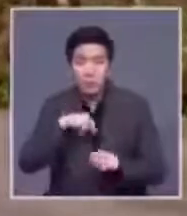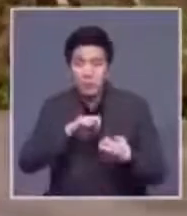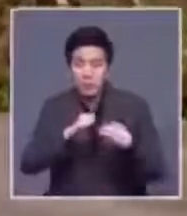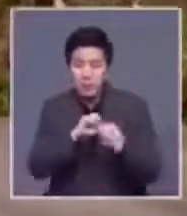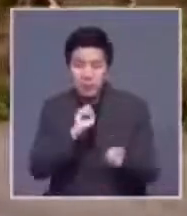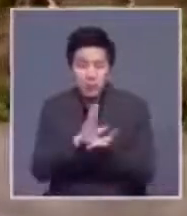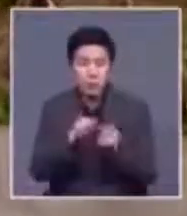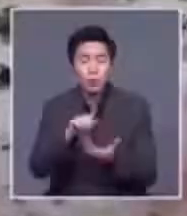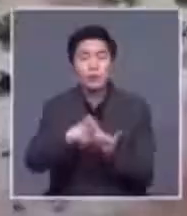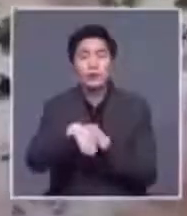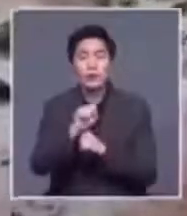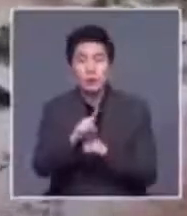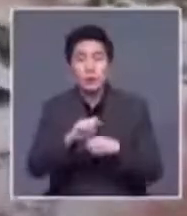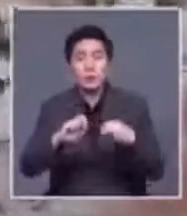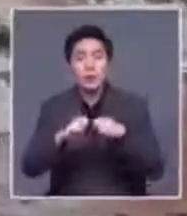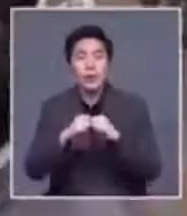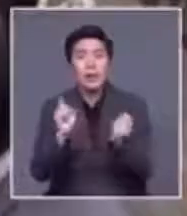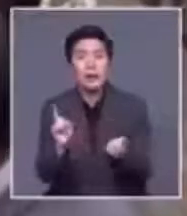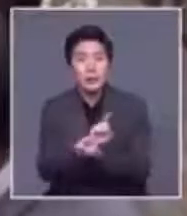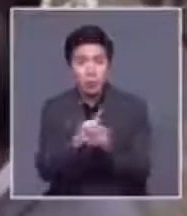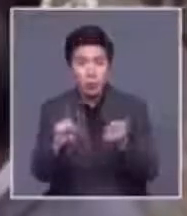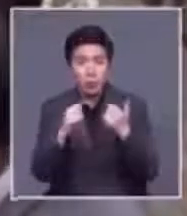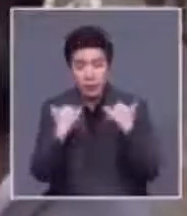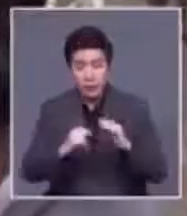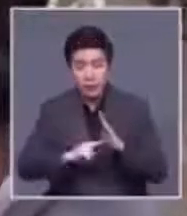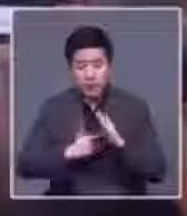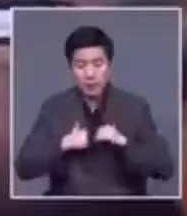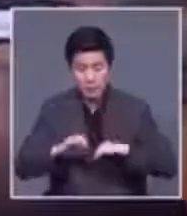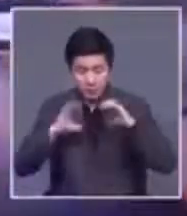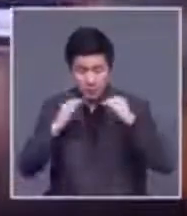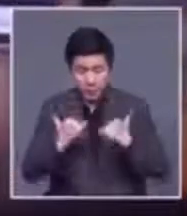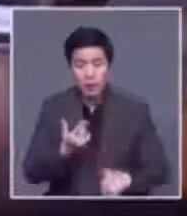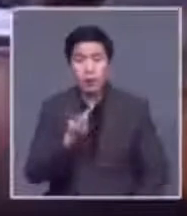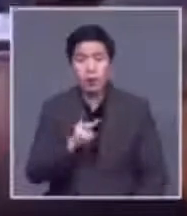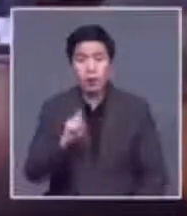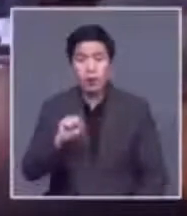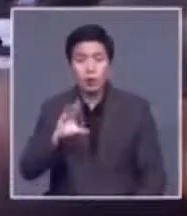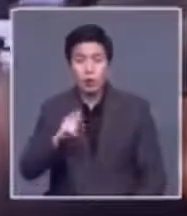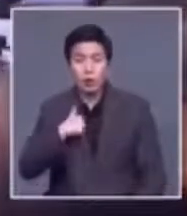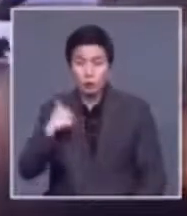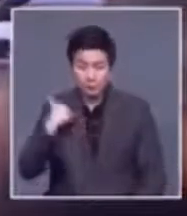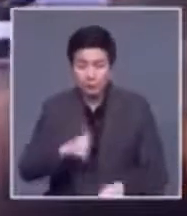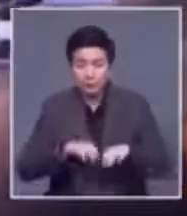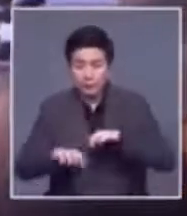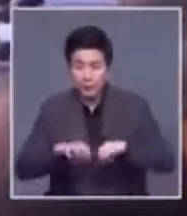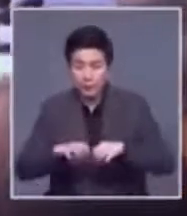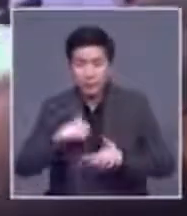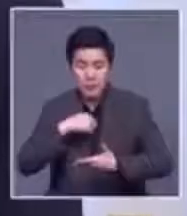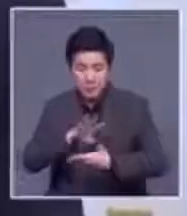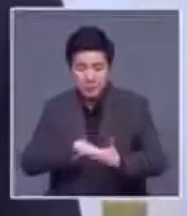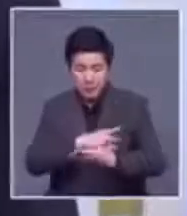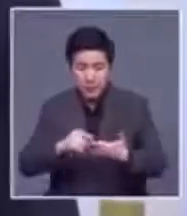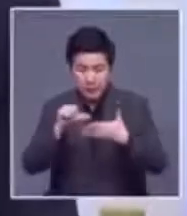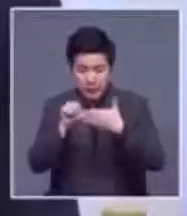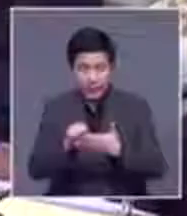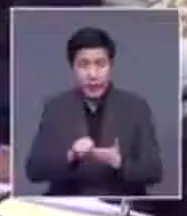ทางเศรษฐกิจและนำไปสู่ปัญหาสังคมแต่ตั้งแต่รัฐบาลชุดปัจจุบันและคสช.เข้ามาบริหารประเทศมีนโยบายต้องแก้ปั